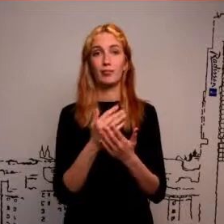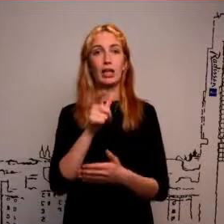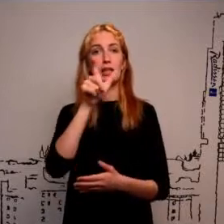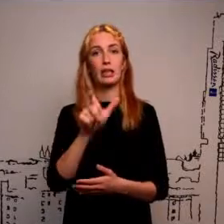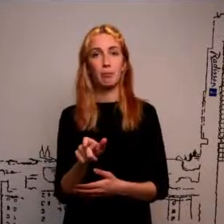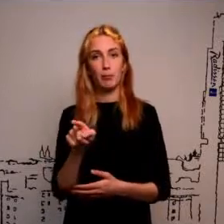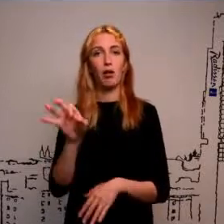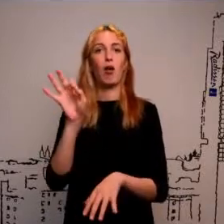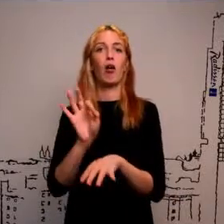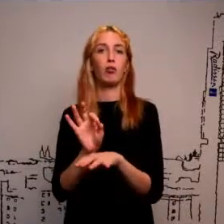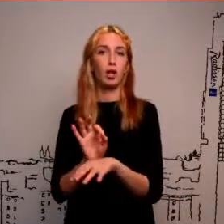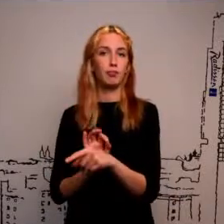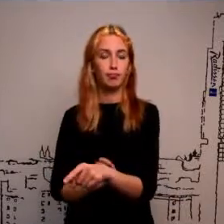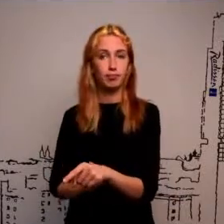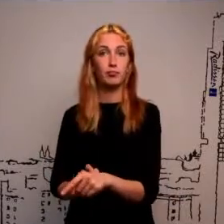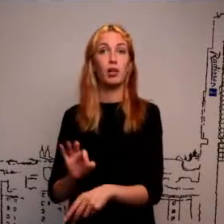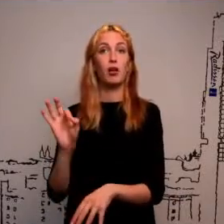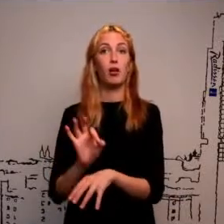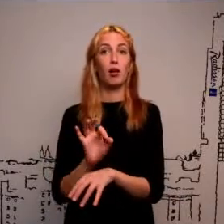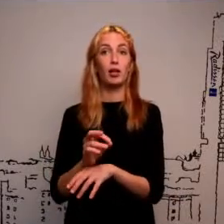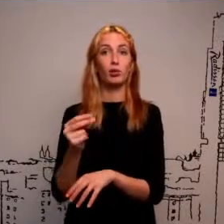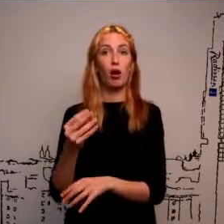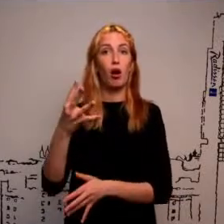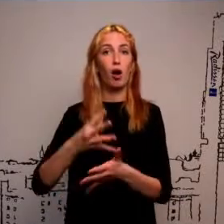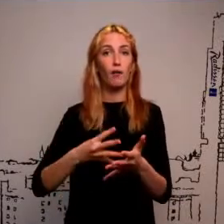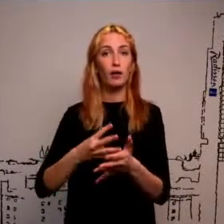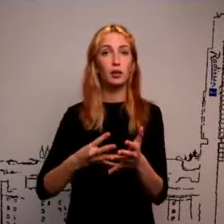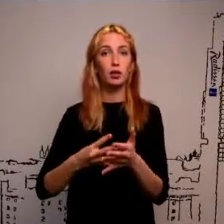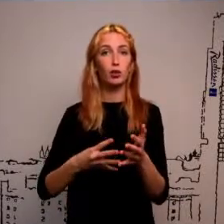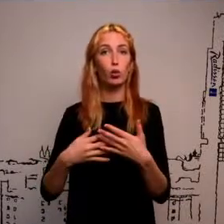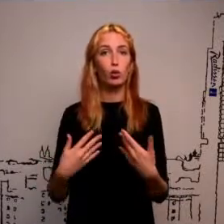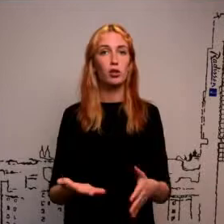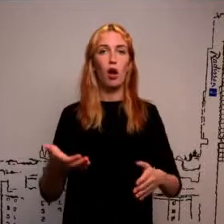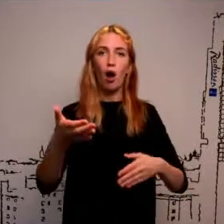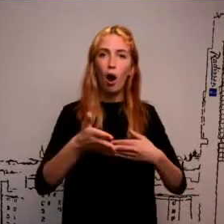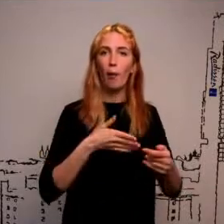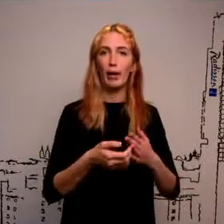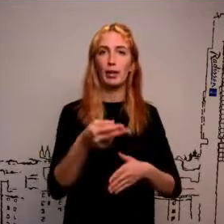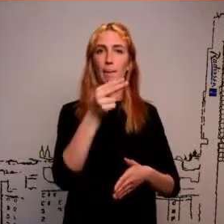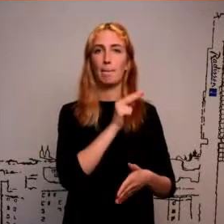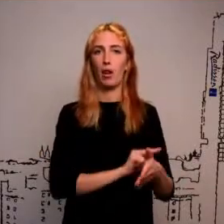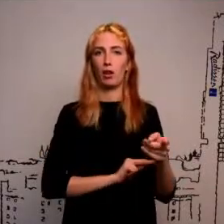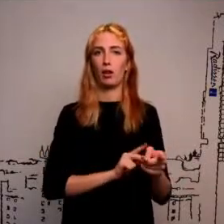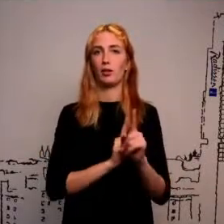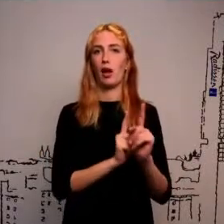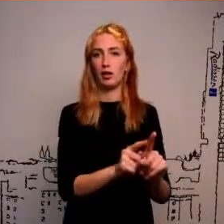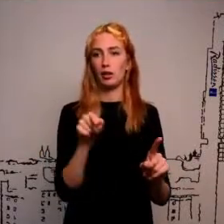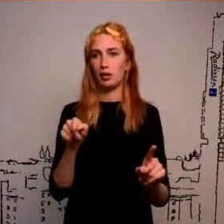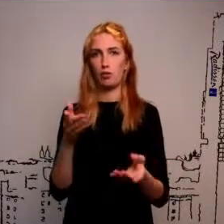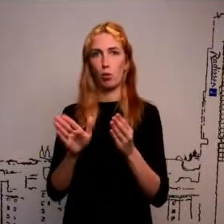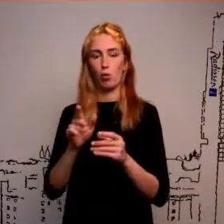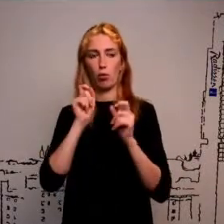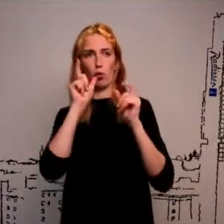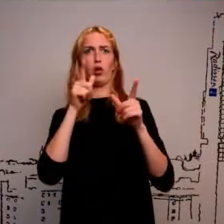haigestub, siis haigusraha arvutatakse tema nii-öelda ametlikult palgalt, siis see võib tulla tema jaoks nagu üllatusena.